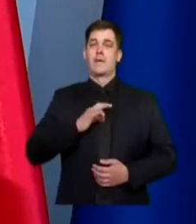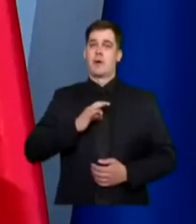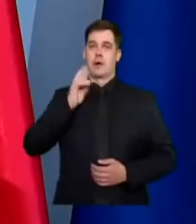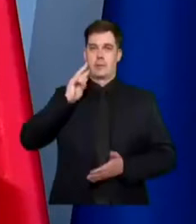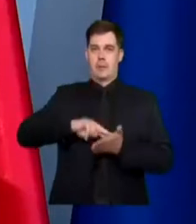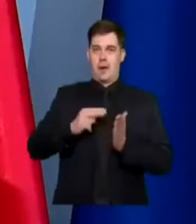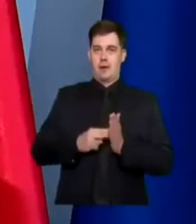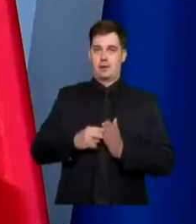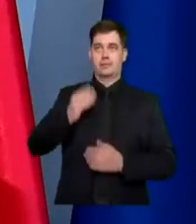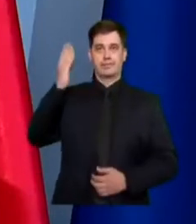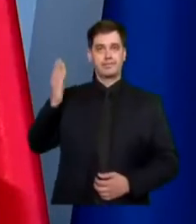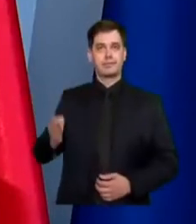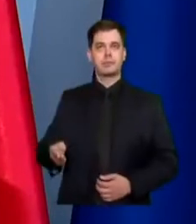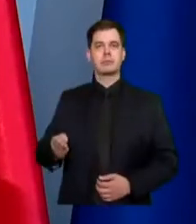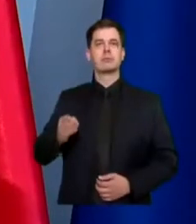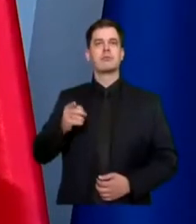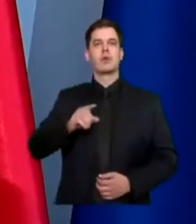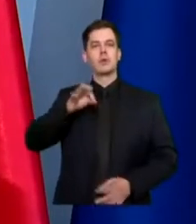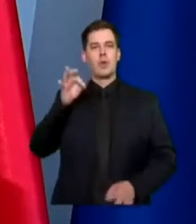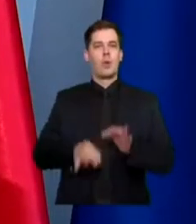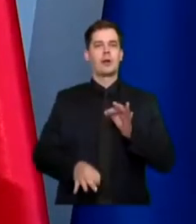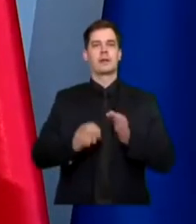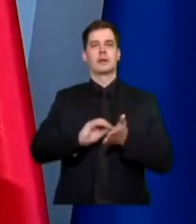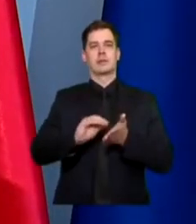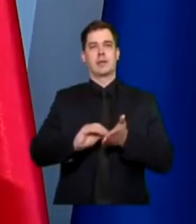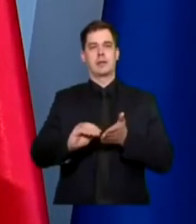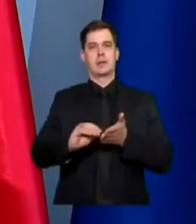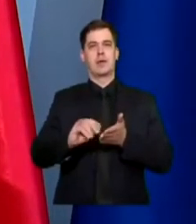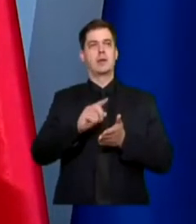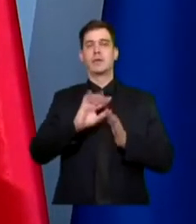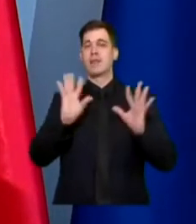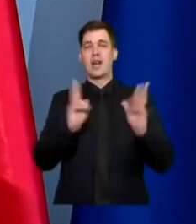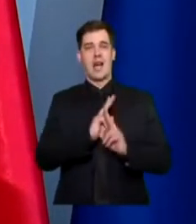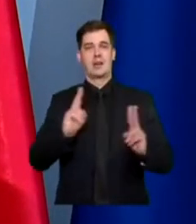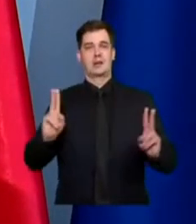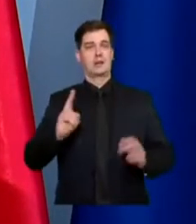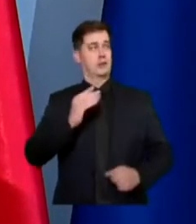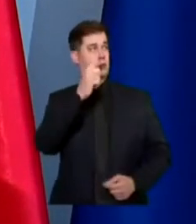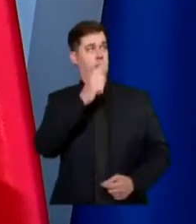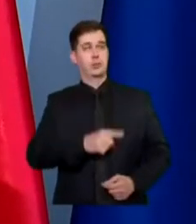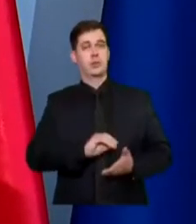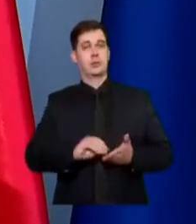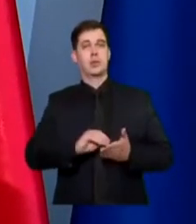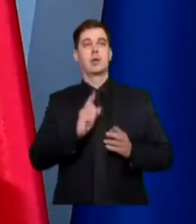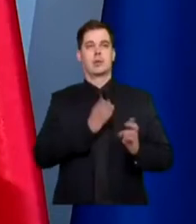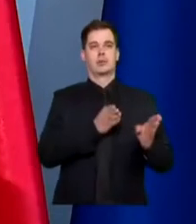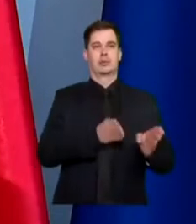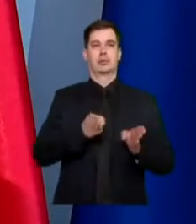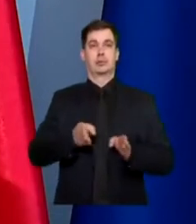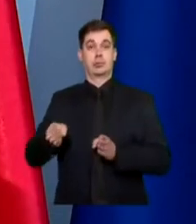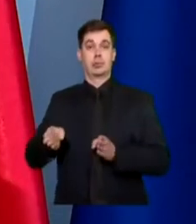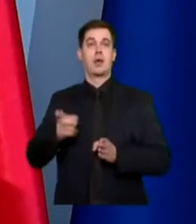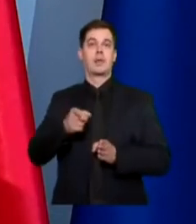że wszyscy uczniowie będą mogli w niewiele różniących się terminach rozpocząć rekrutację do